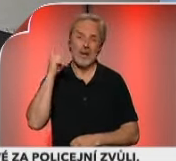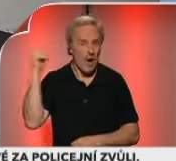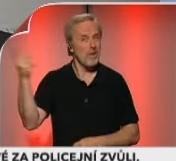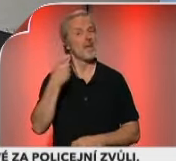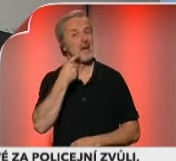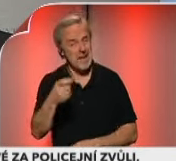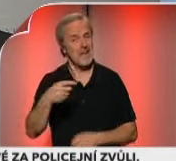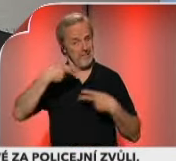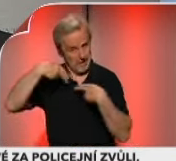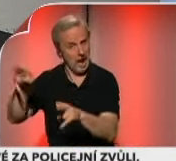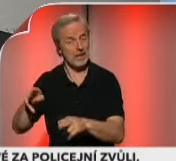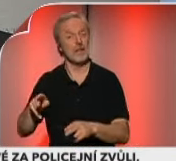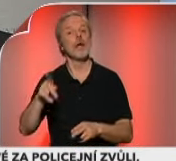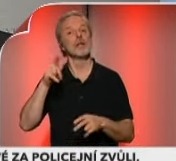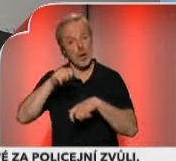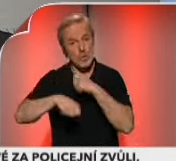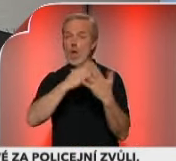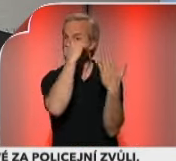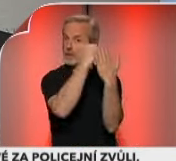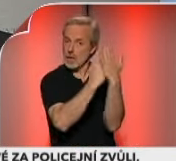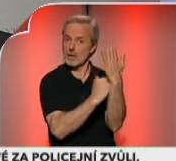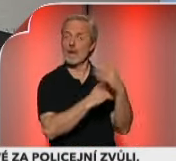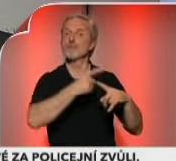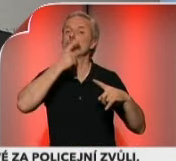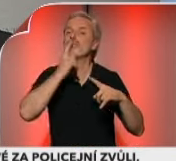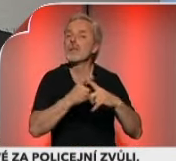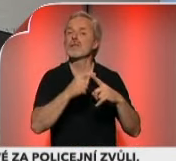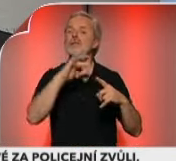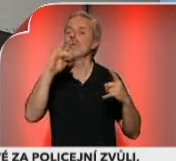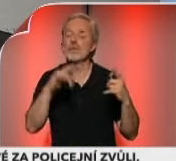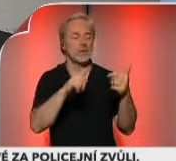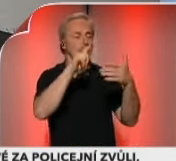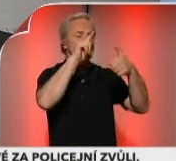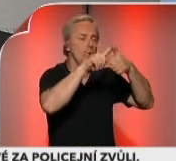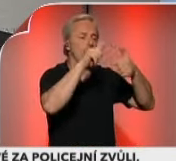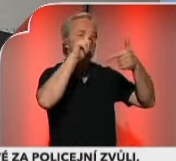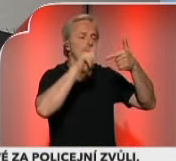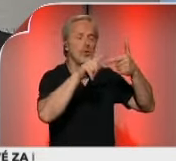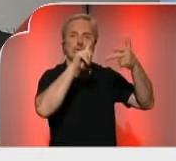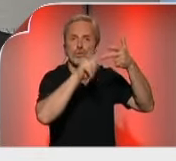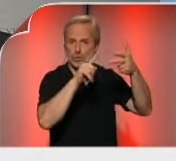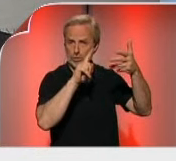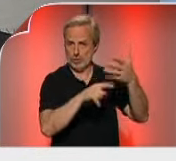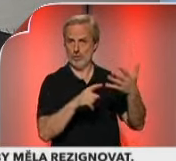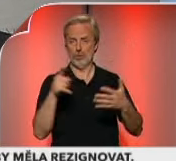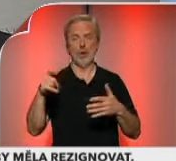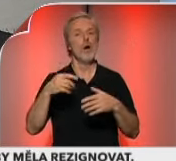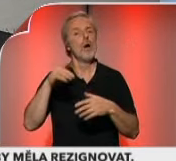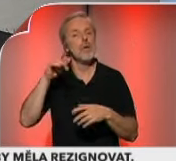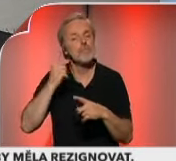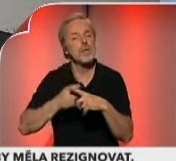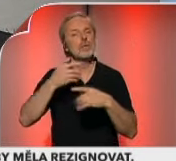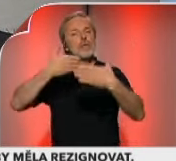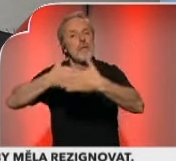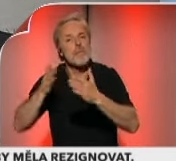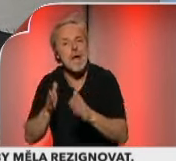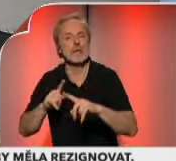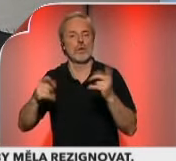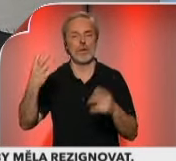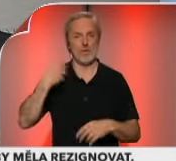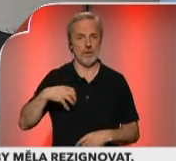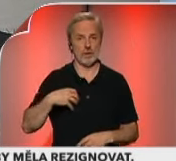nějaká fara tak ať se pojmenuje ať se ukáže tady stojí ta fara nebo stála tady je ten pozemek takovýto majetek